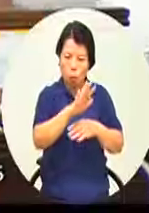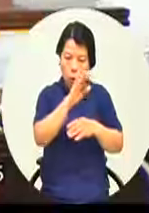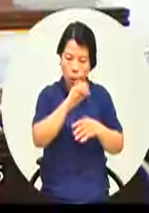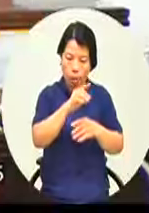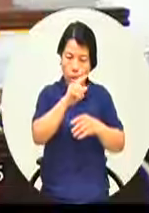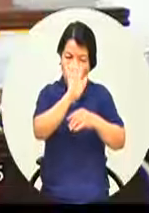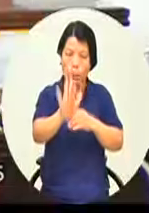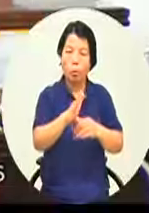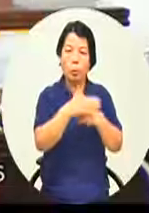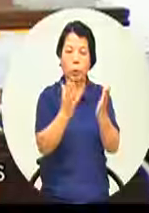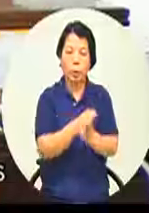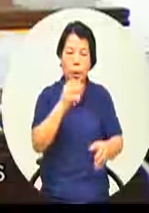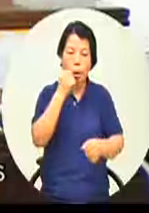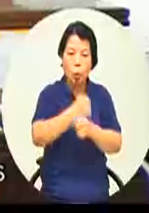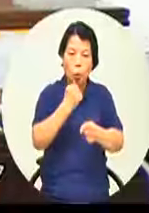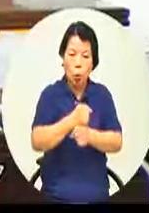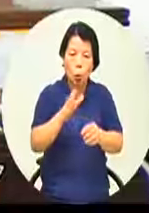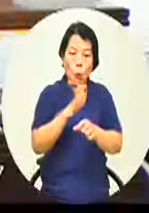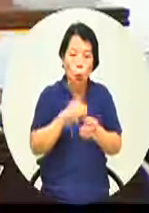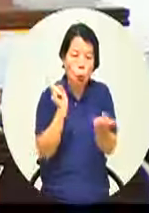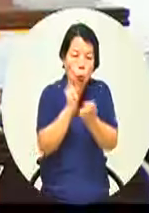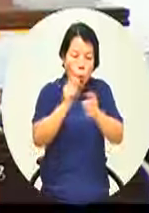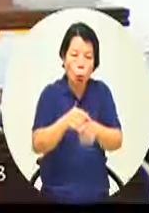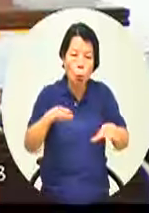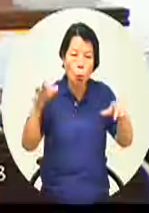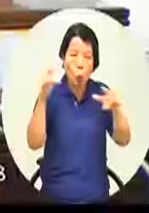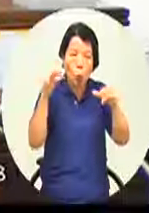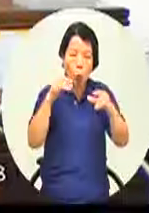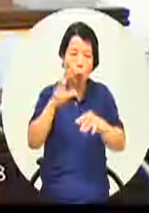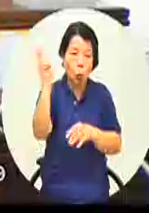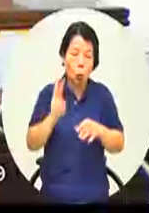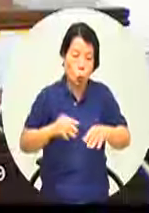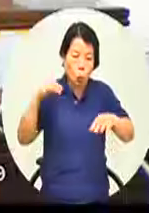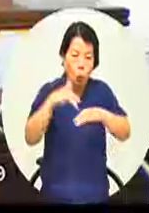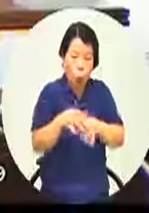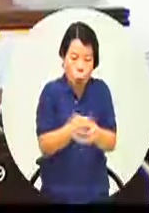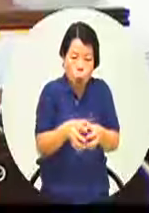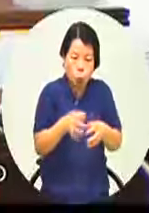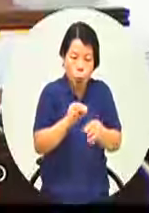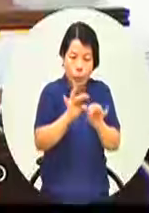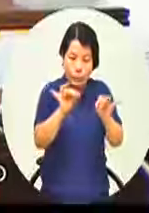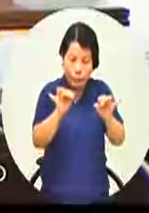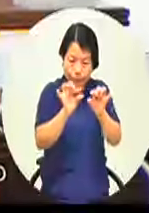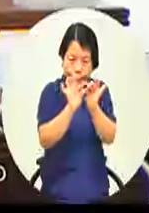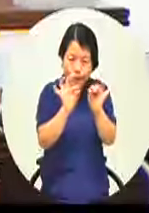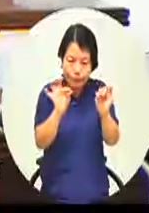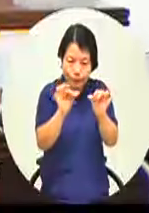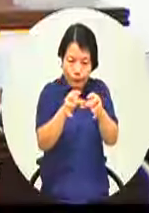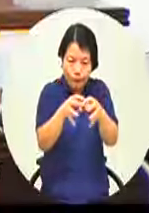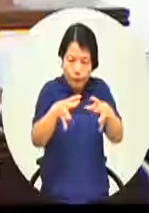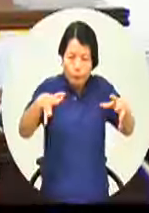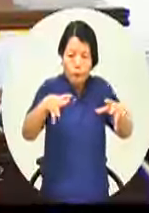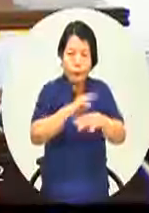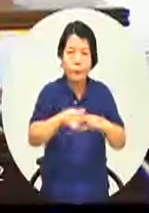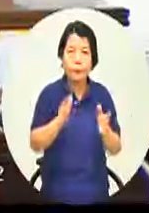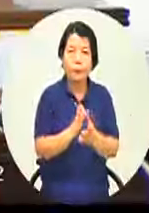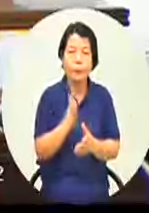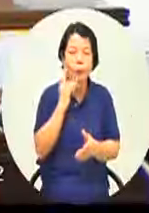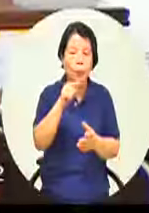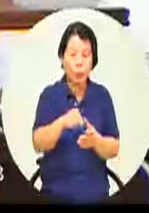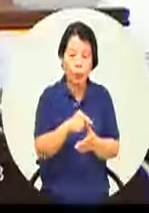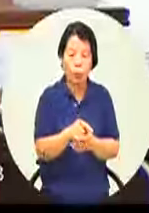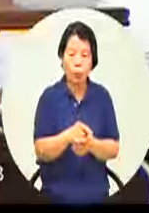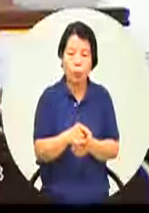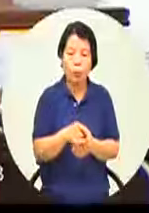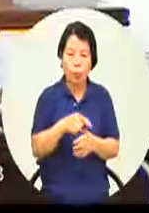个是造土矿物间层的差距呢，就会因为你有这个刺啊或者怎